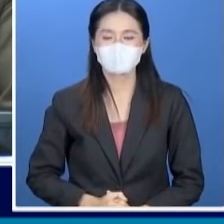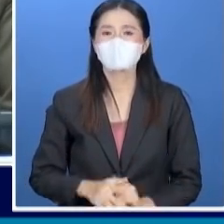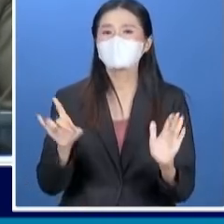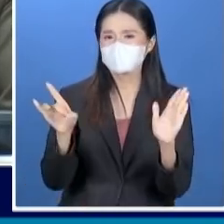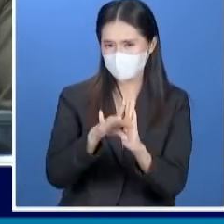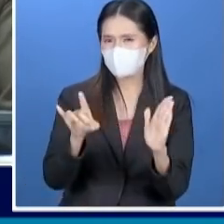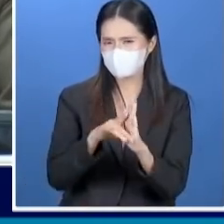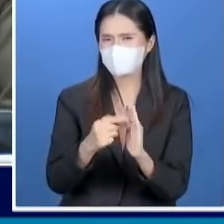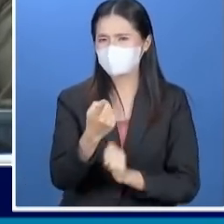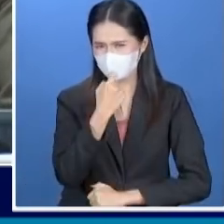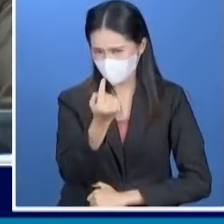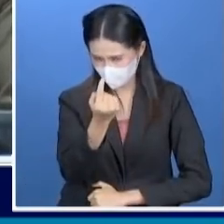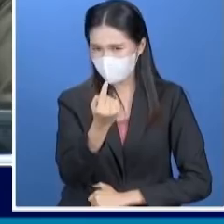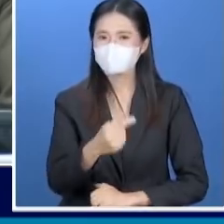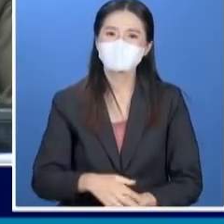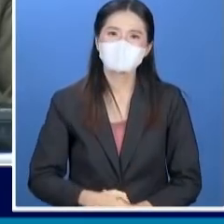สุดท้ายนะขอคำถามเดียวนะครับ